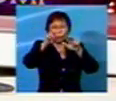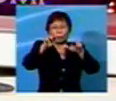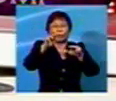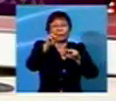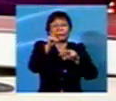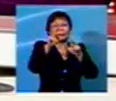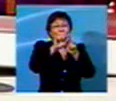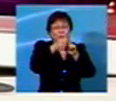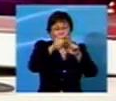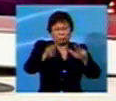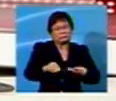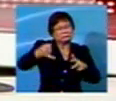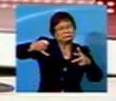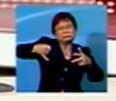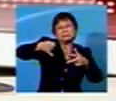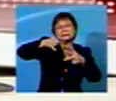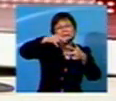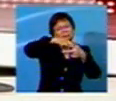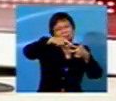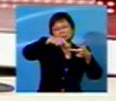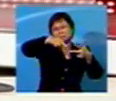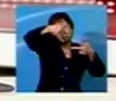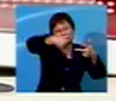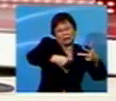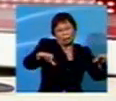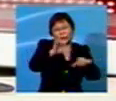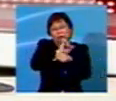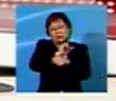zaharah Zaid dilihat gagal melaksanakan tugasan